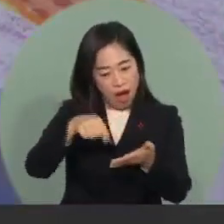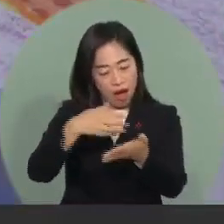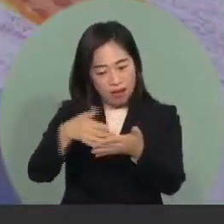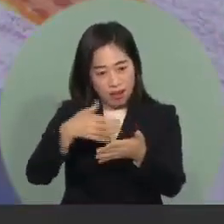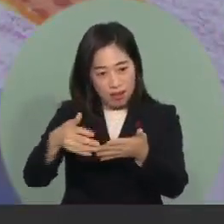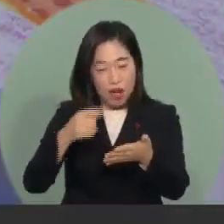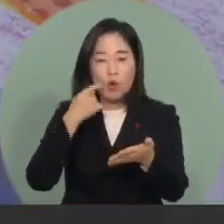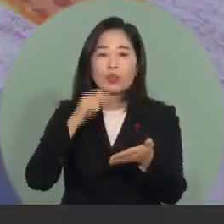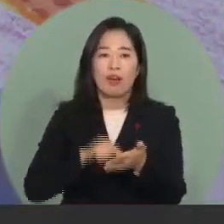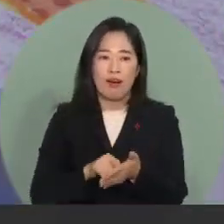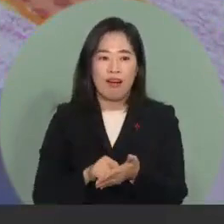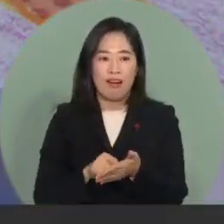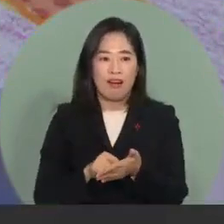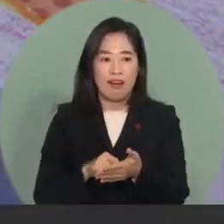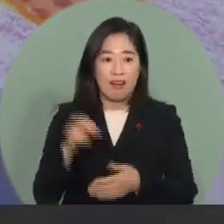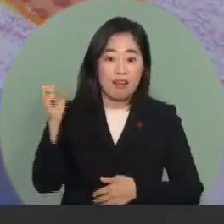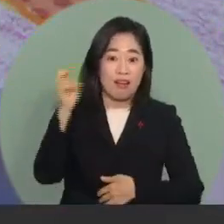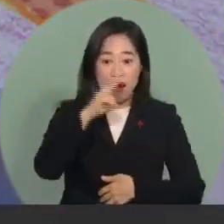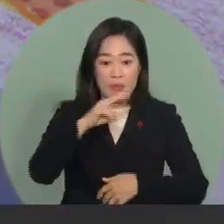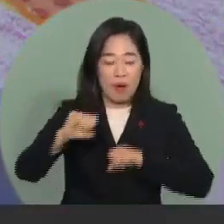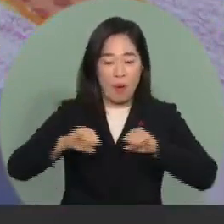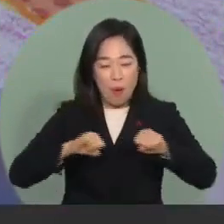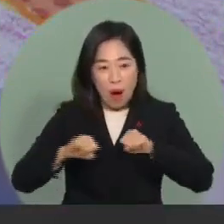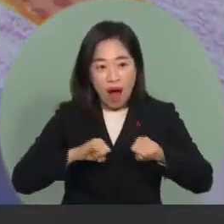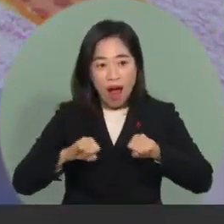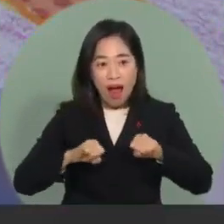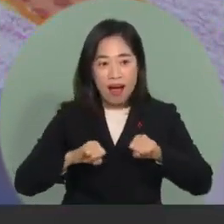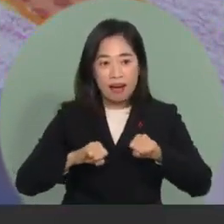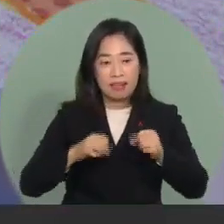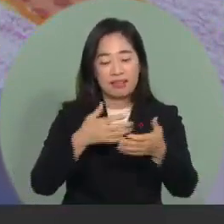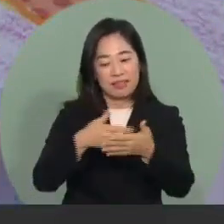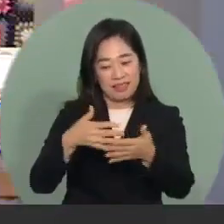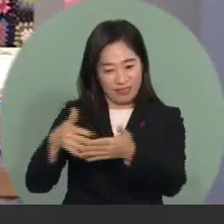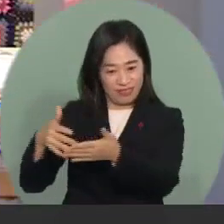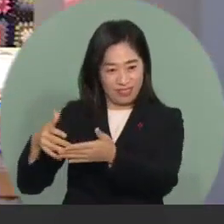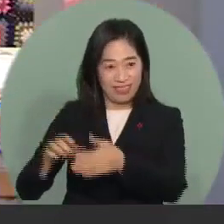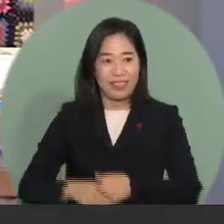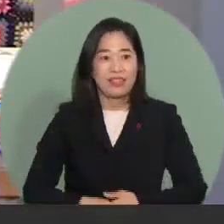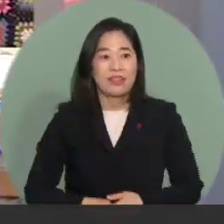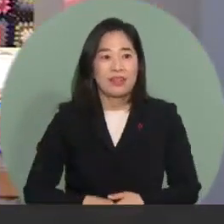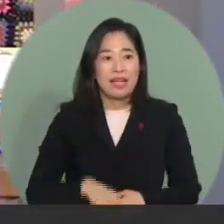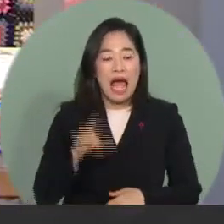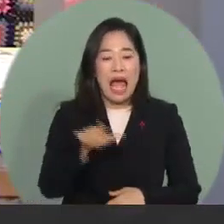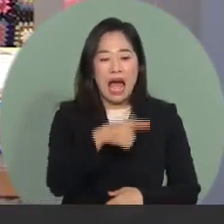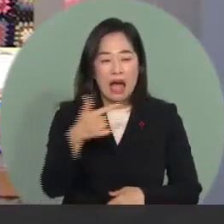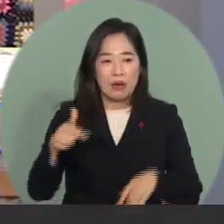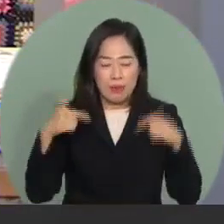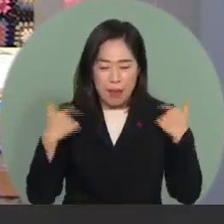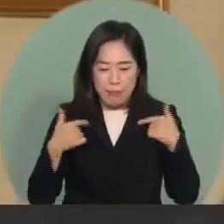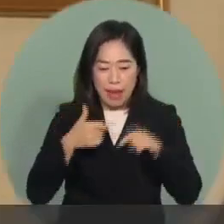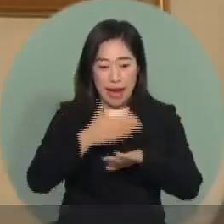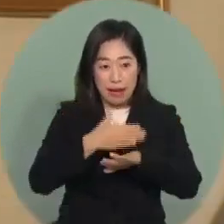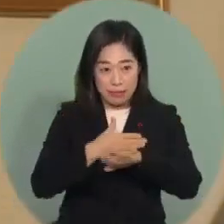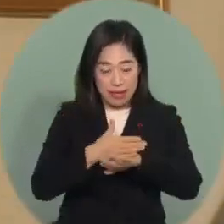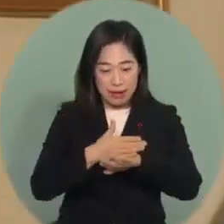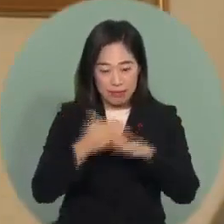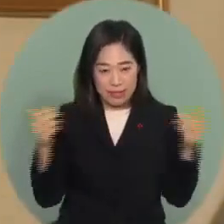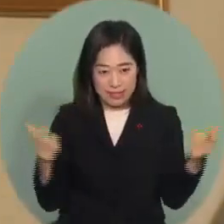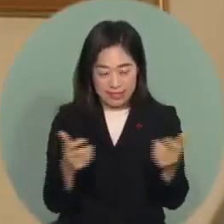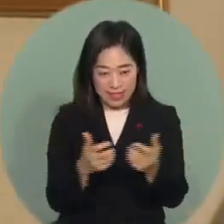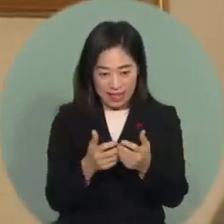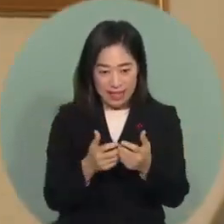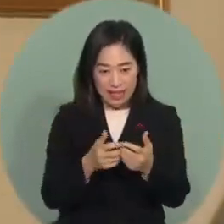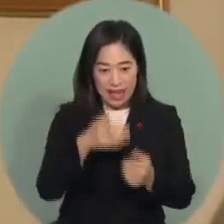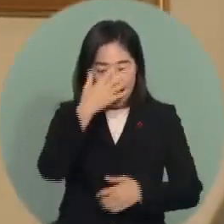갖다 드렸더니 이렇게 갑자기 이렇게 활발해지셨어요. 그림들이. 하루하루 감사함으로 채워나가는